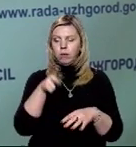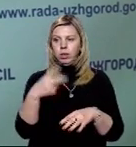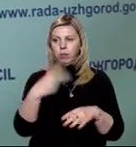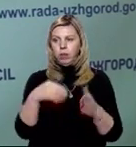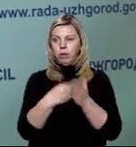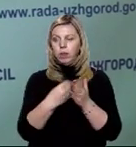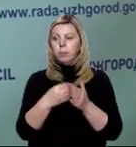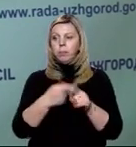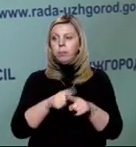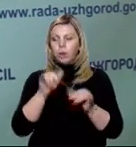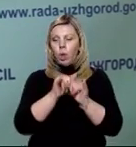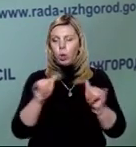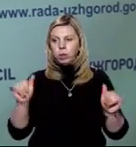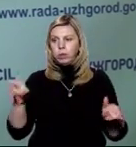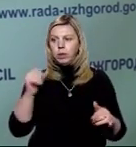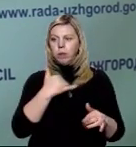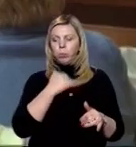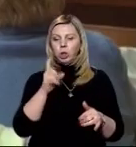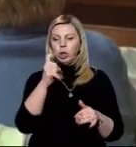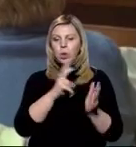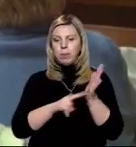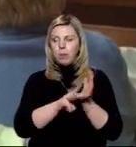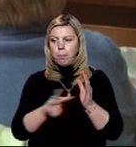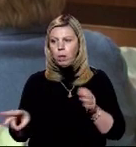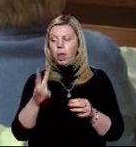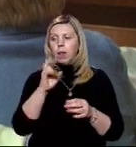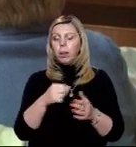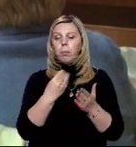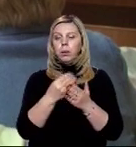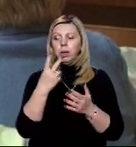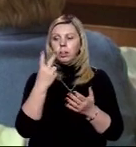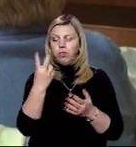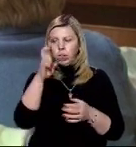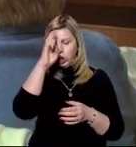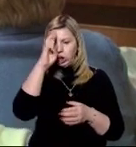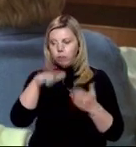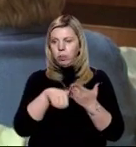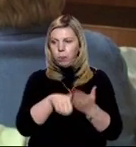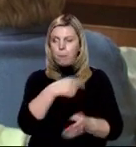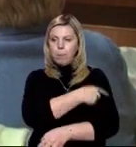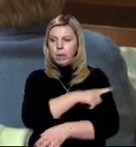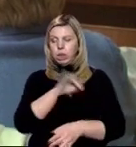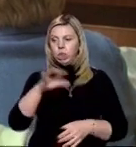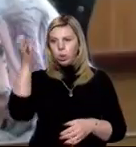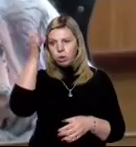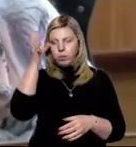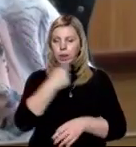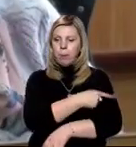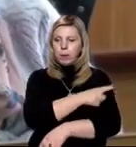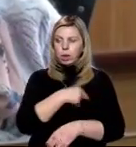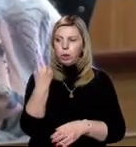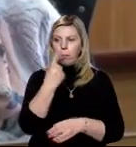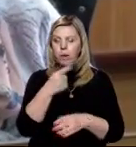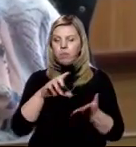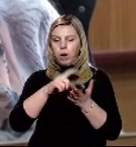нас збільшується. Бюджет розвитку у нас буде 170 мільйонів. Проєкт передбачає дві державні субвенції – медичну та освітню. На медичну в